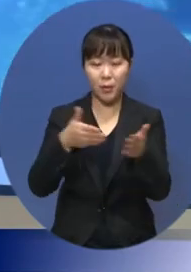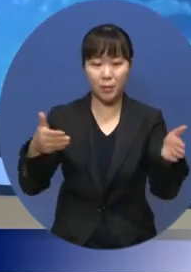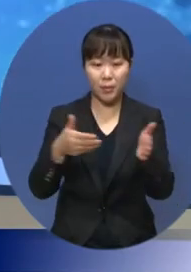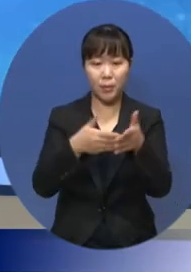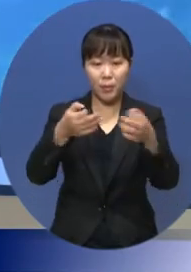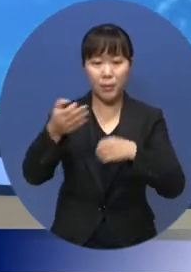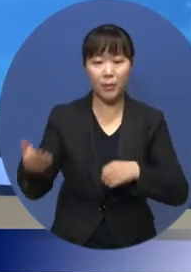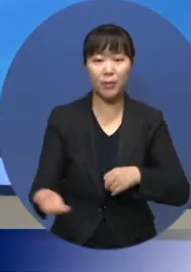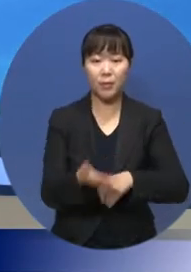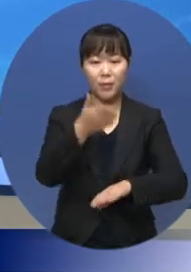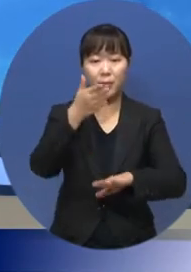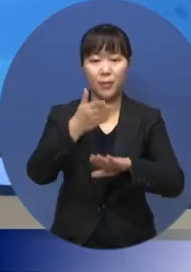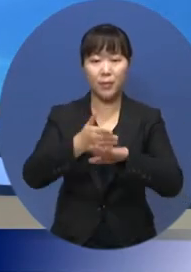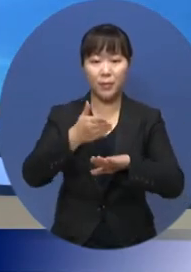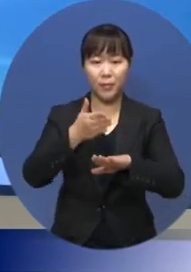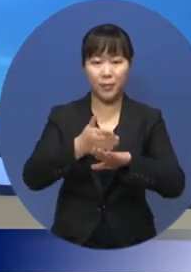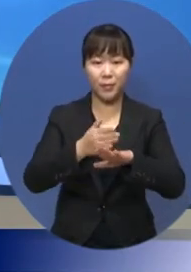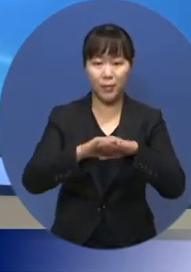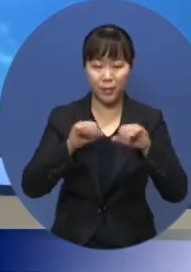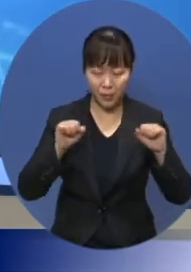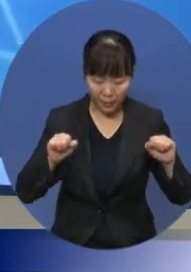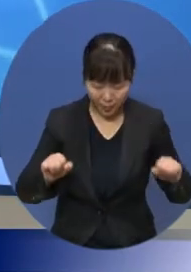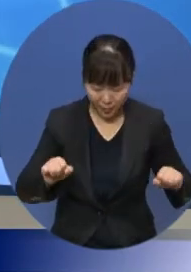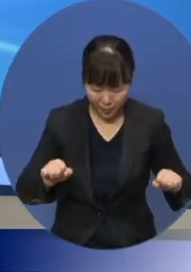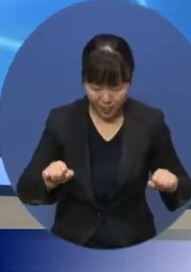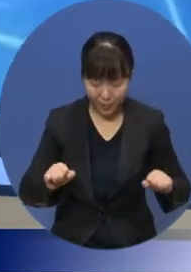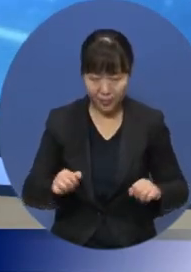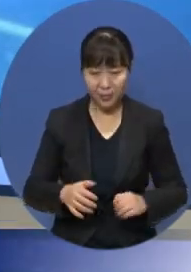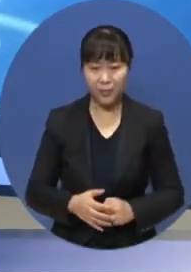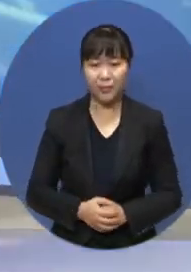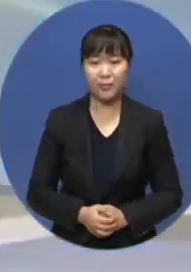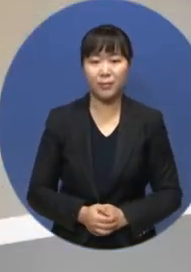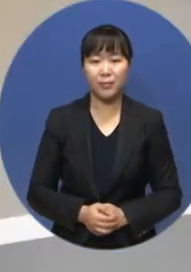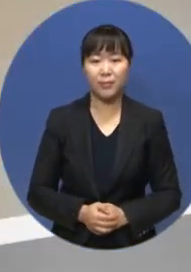마칩니다. 시청해주신 여러분 고맙습니다.